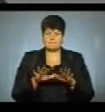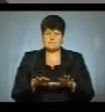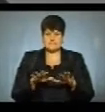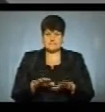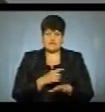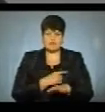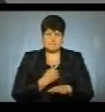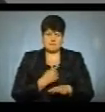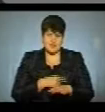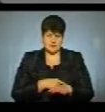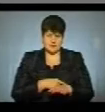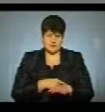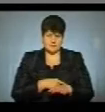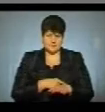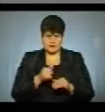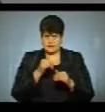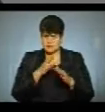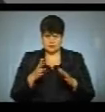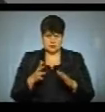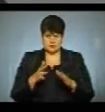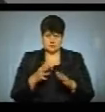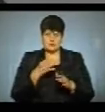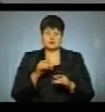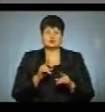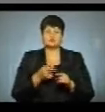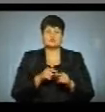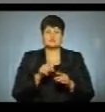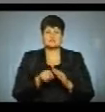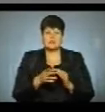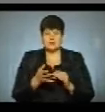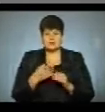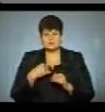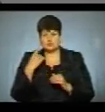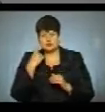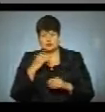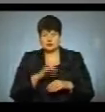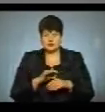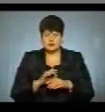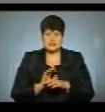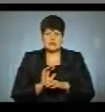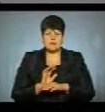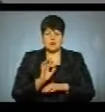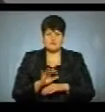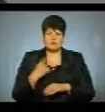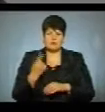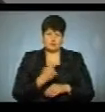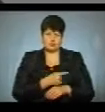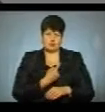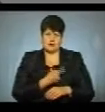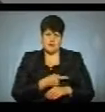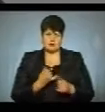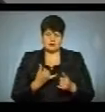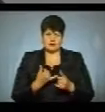медики в амбулаторії не змогли поставити діагноз, але запідозрили захворювання і направили в обласну лікарню для